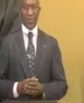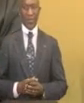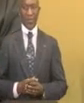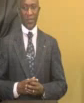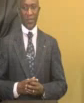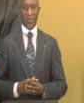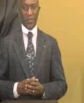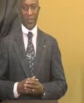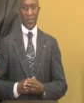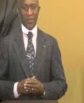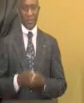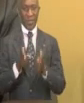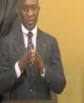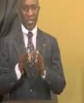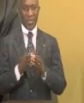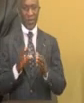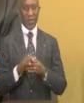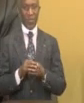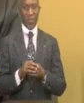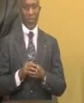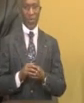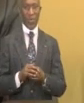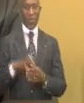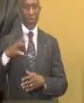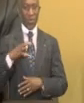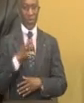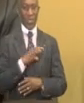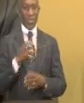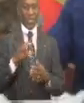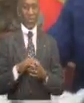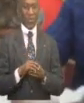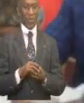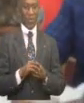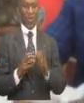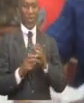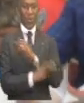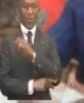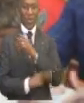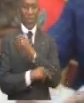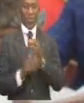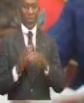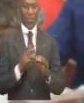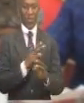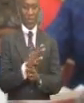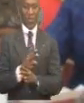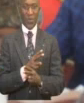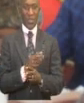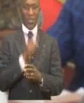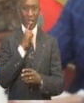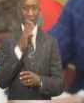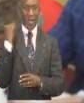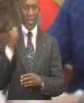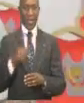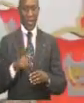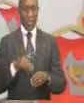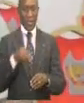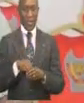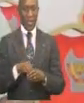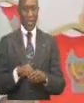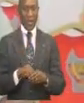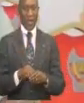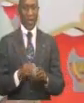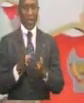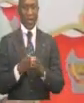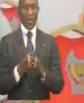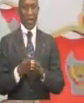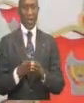La réunion du Conseil provincial de sécurité. Le Conseil provincial de sécurité s'est réuni ce jeudi du 7